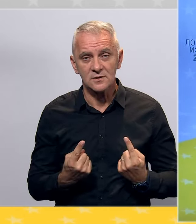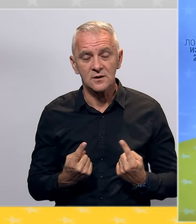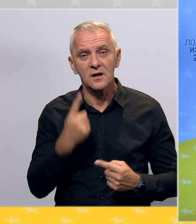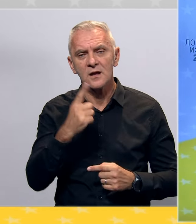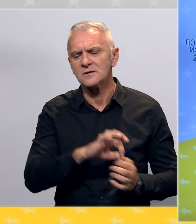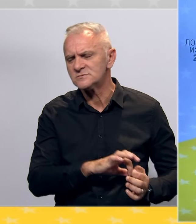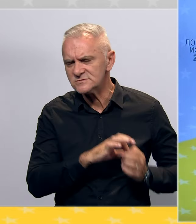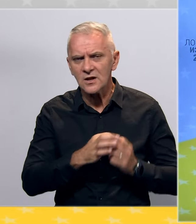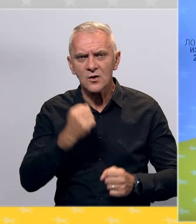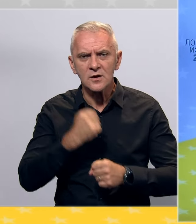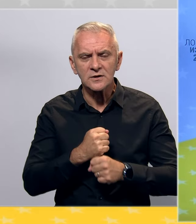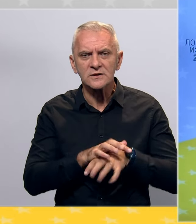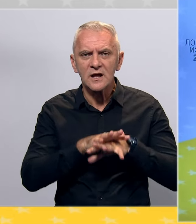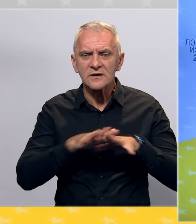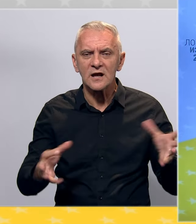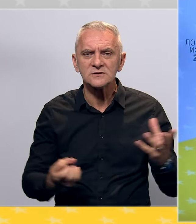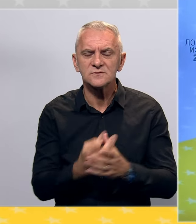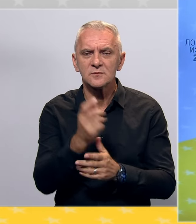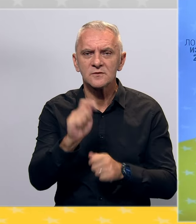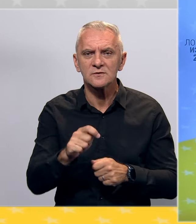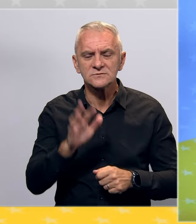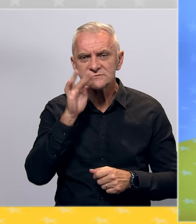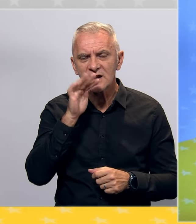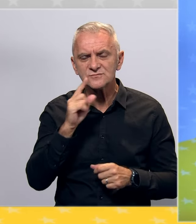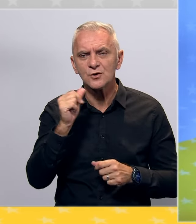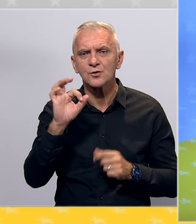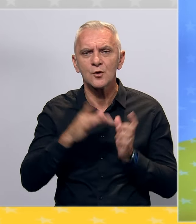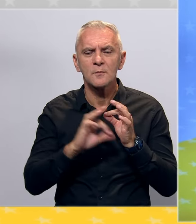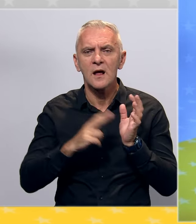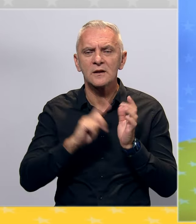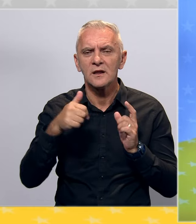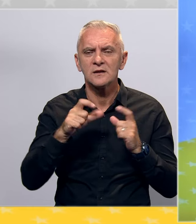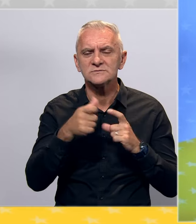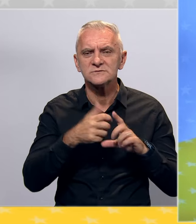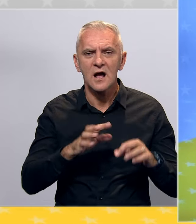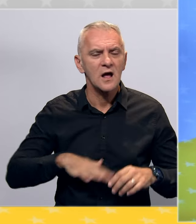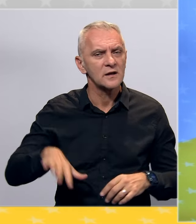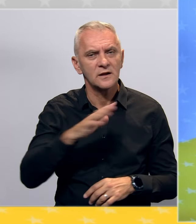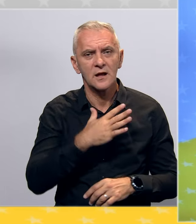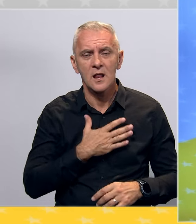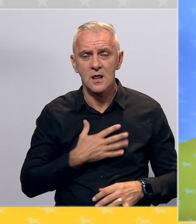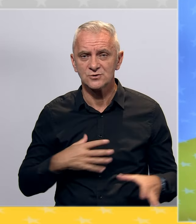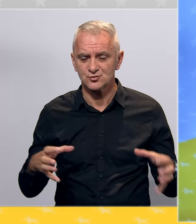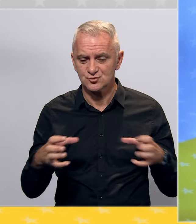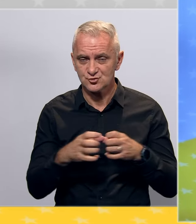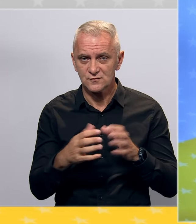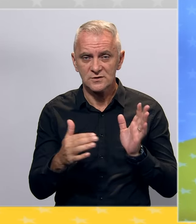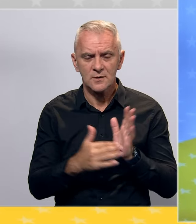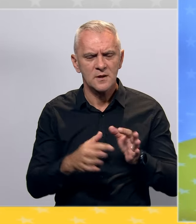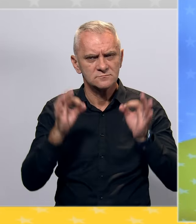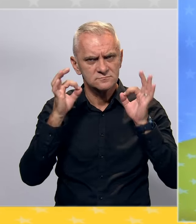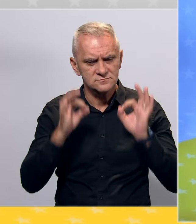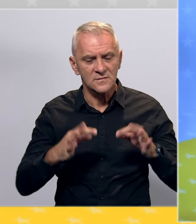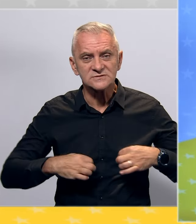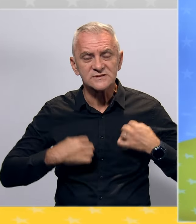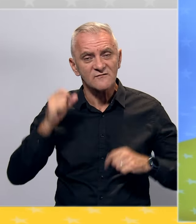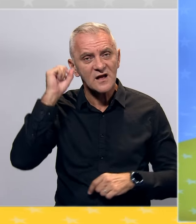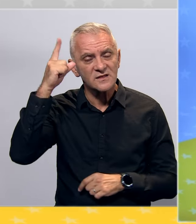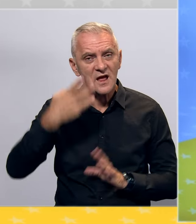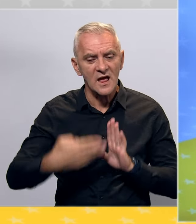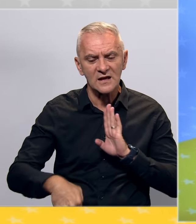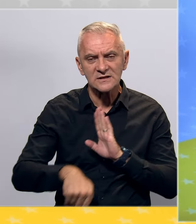intenzivan rad na razvoju privrede Sarajevsko-Romanijske regije. Našem društvu su potrebne konkretne, konstruktivne i zdrave ideje za